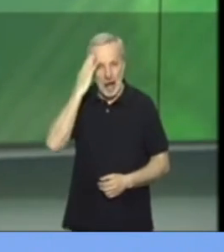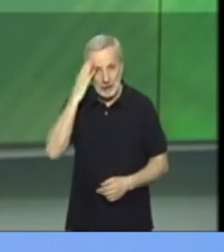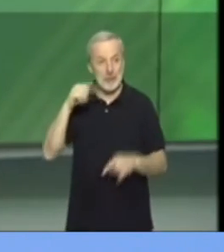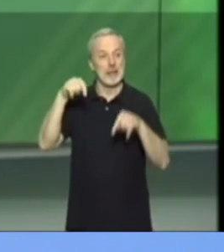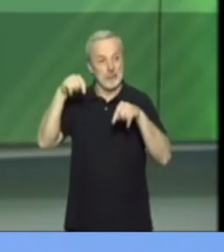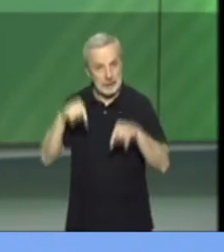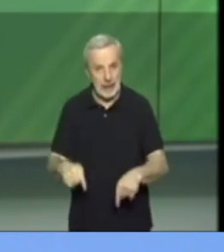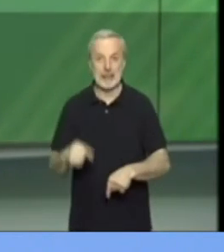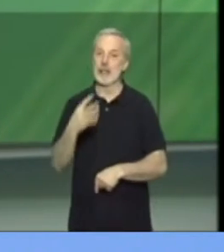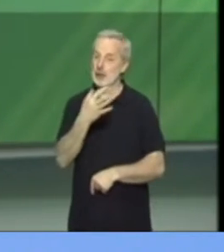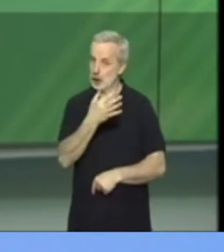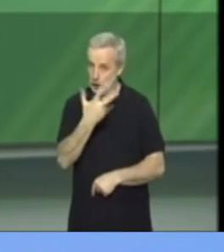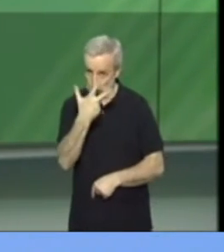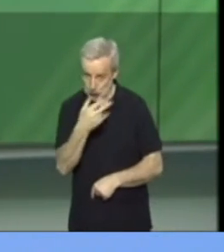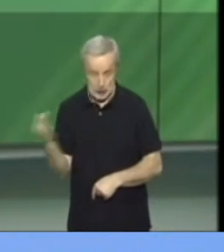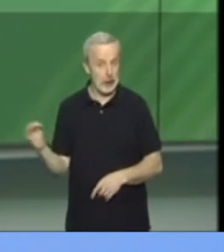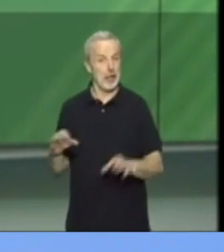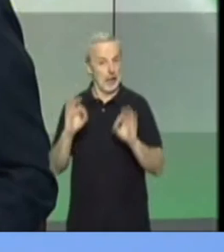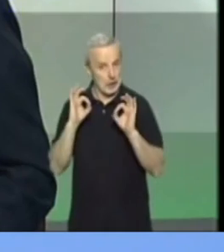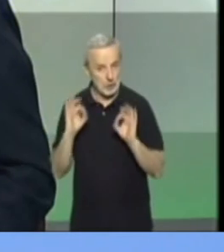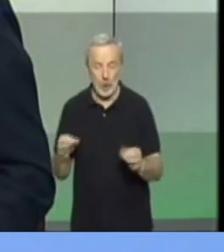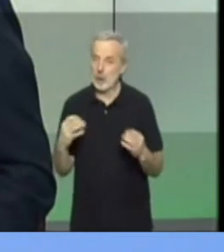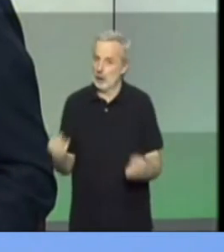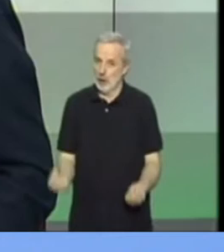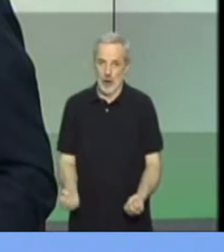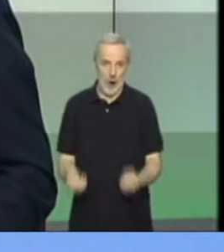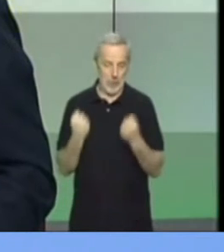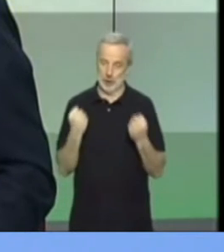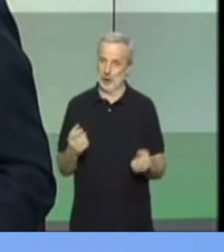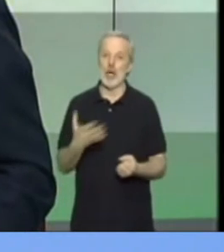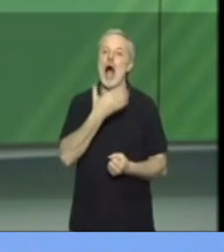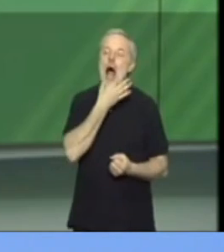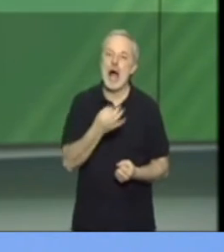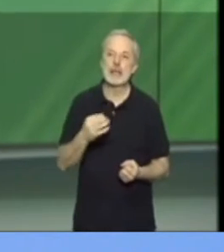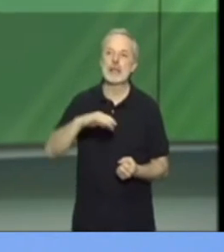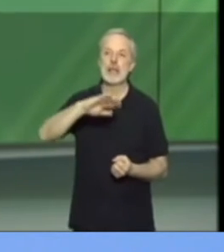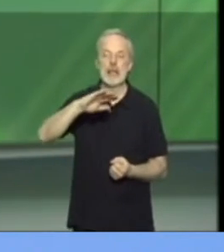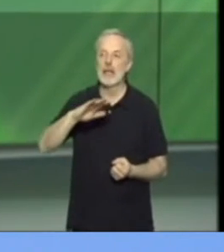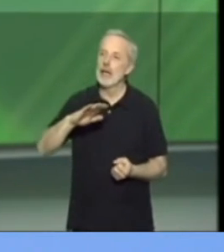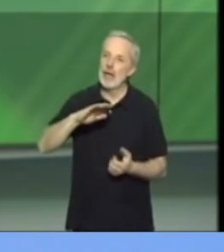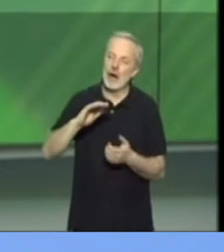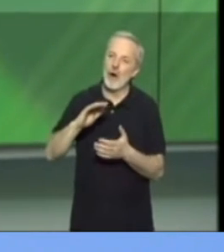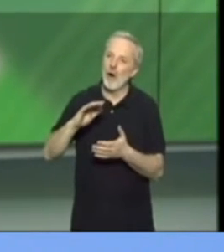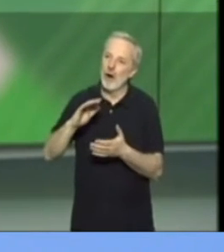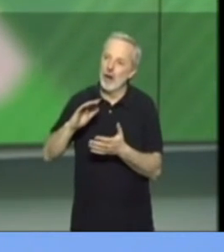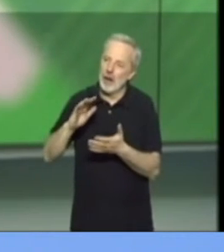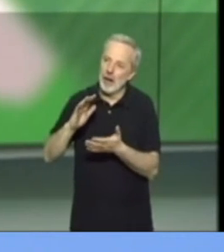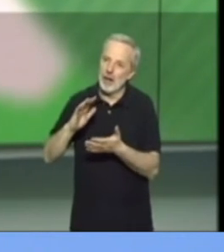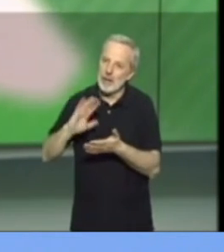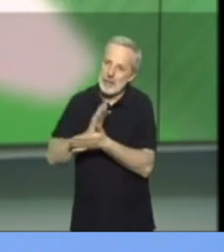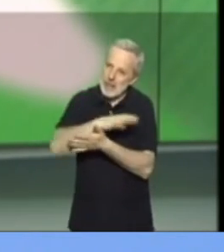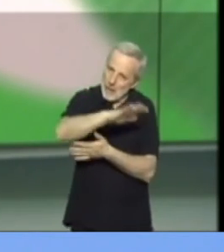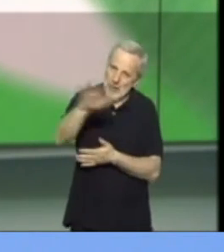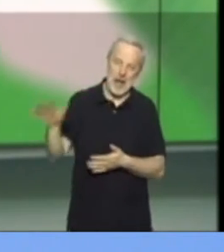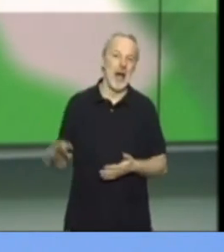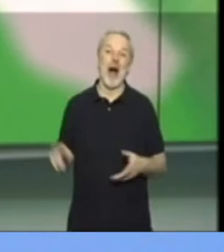závod aktuálně je tak dost obtížný. Ta druhá etapa tam vypadá úžasně. Vidíme. Spíš ta časovka nám tam možná chybí. Na druhou stranu je to